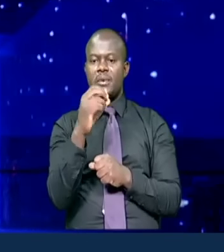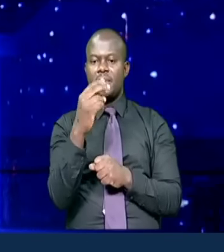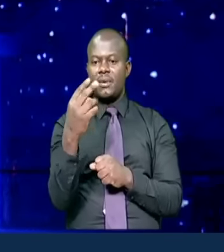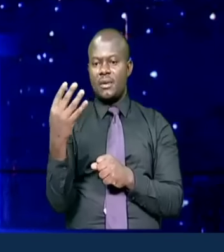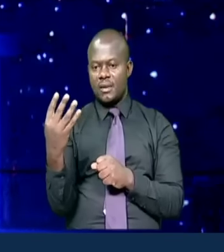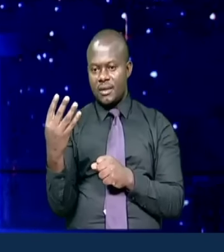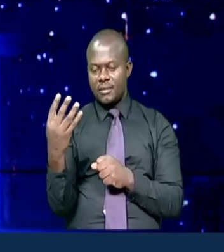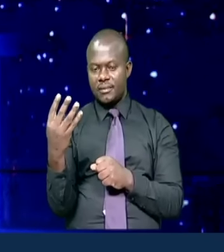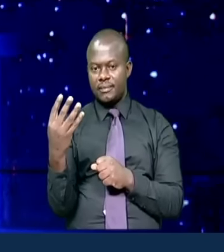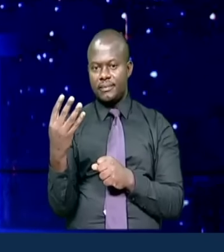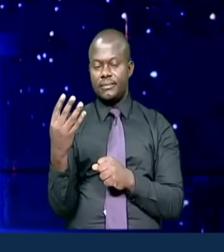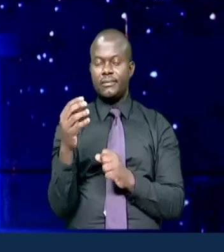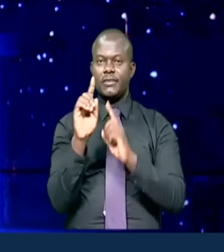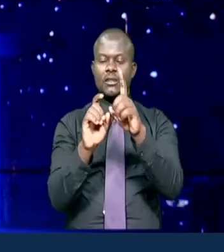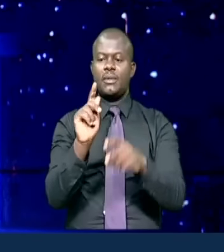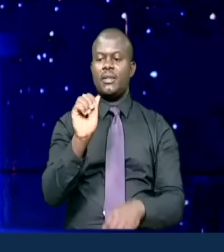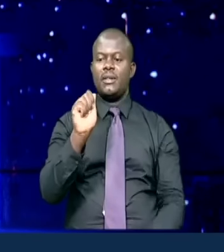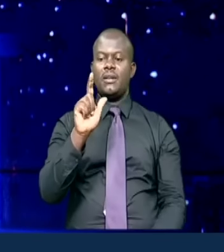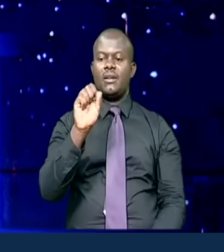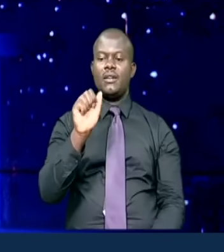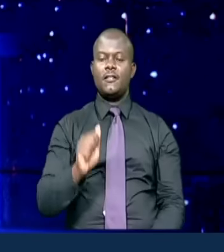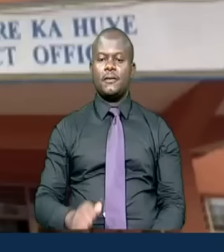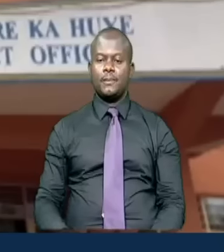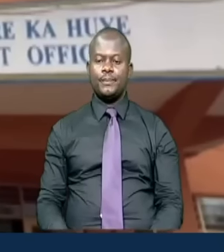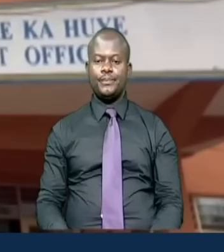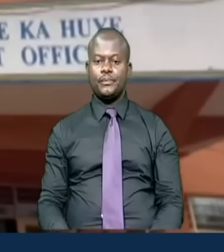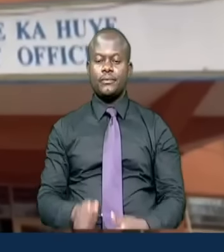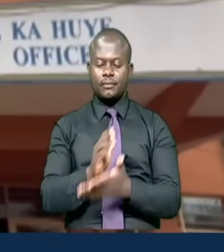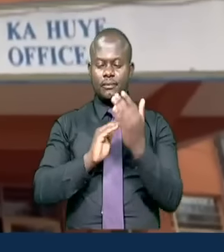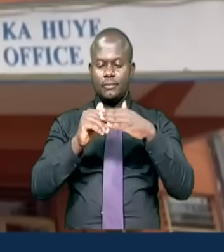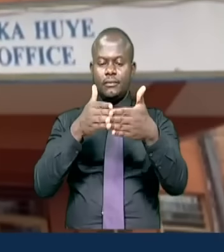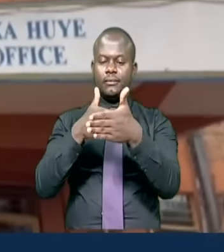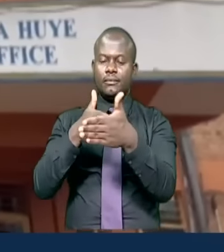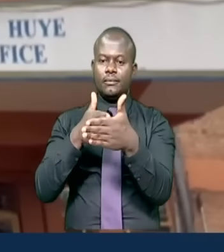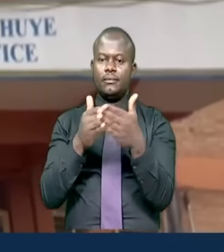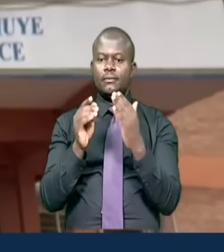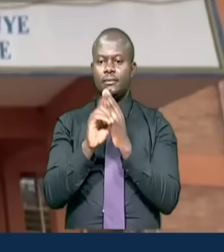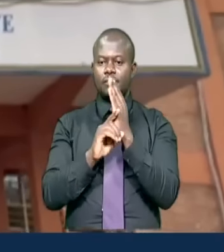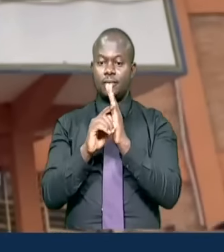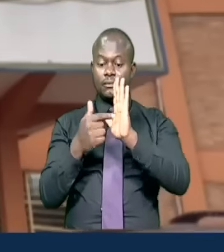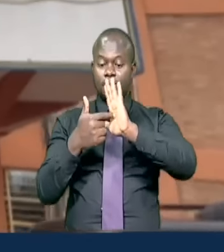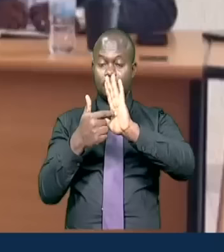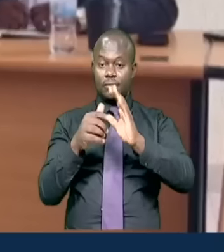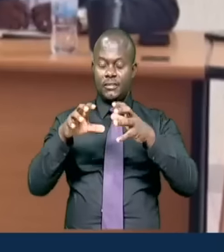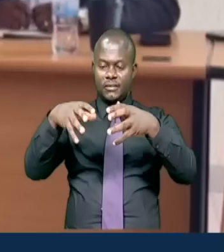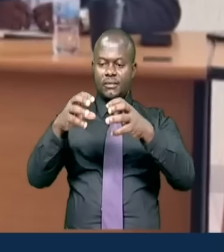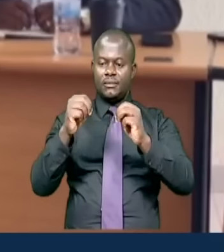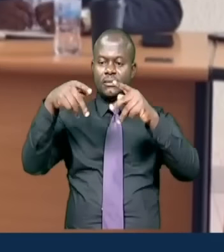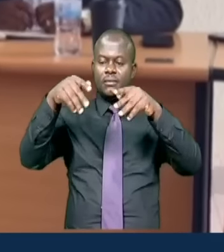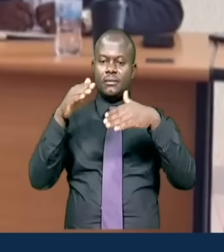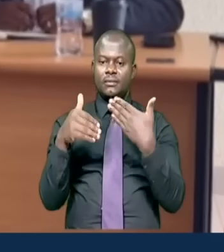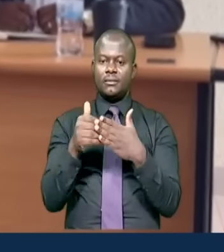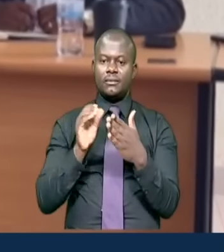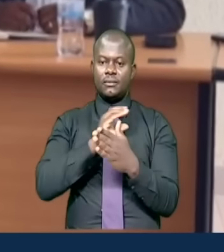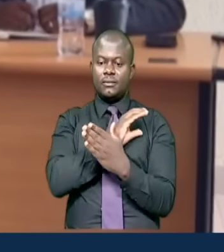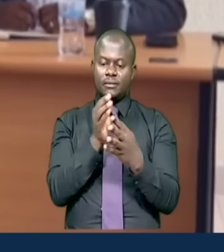2023-2024. Ibindi kuri inkuru reka tubaze Kalisa Evariste. Zimwe mu mbogamizi akarere ka Huye kagaragarije itsinda ry'abadepite bagize komisiyo